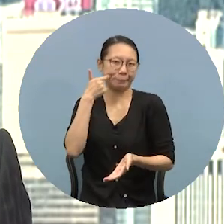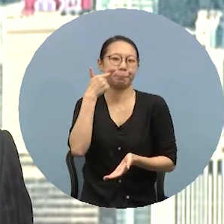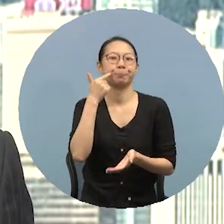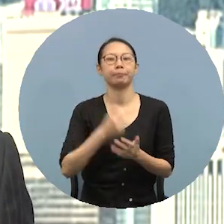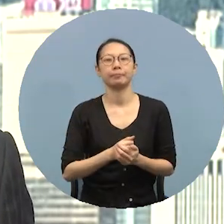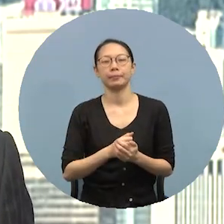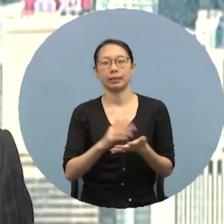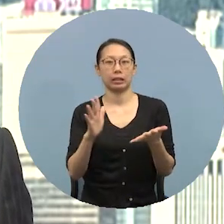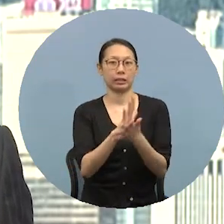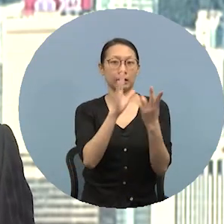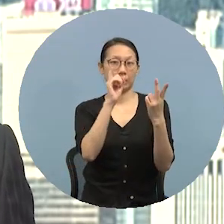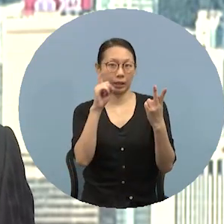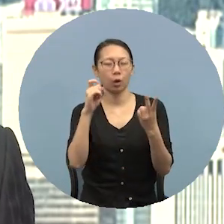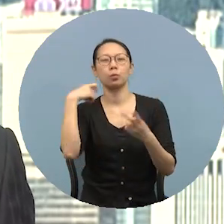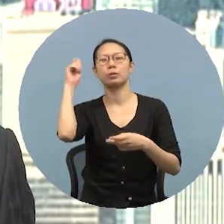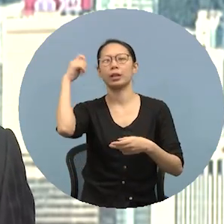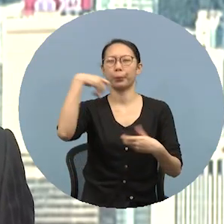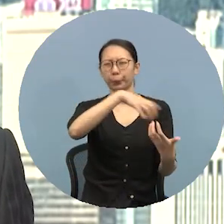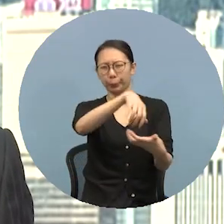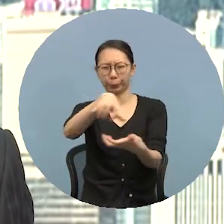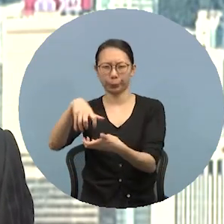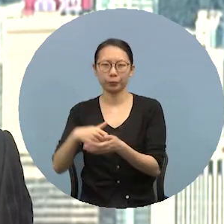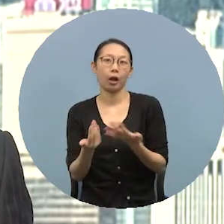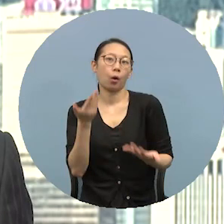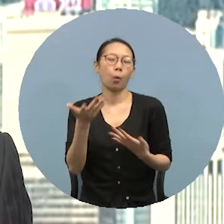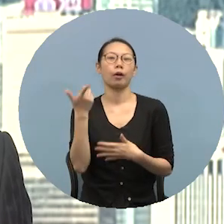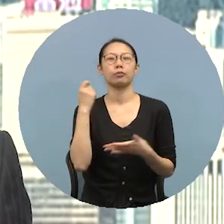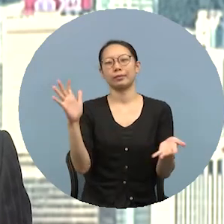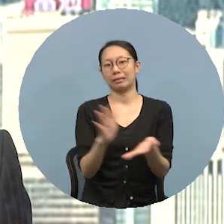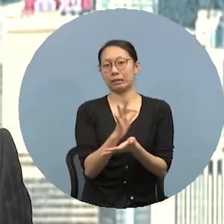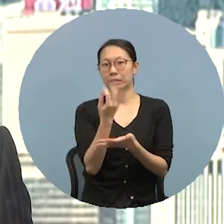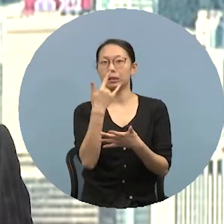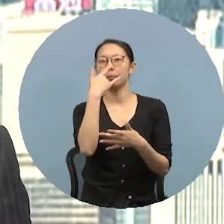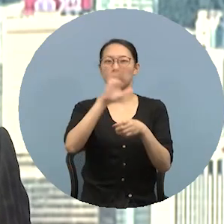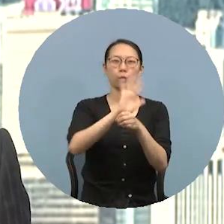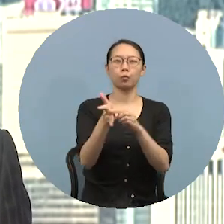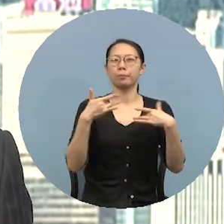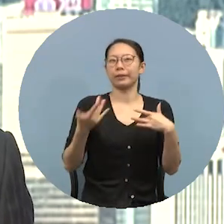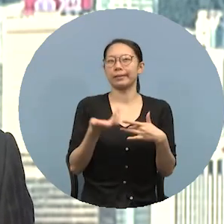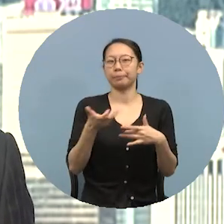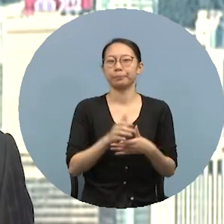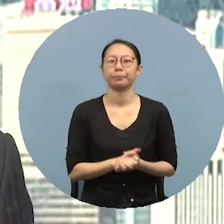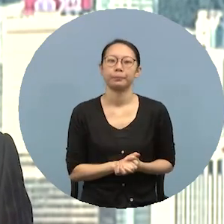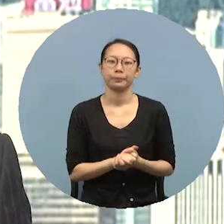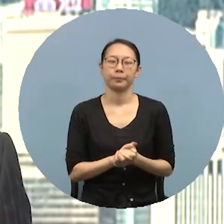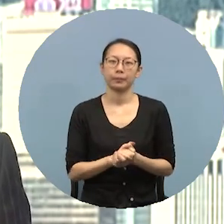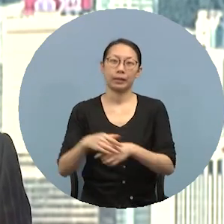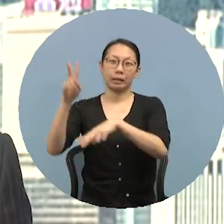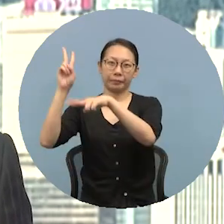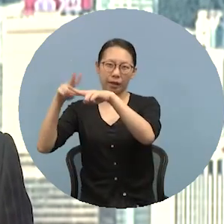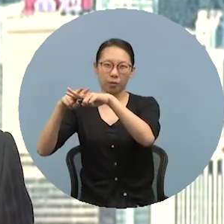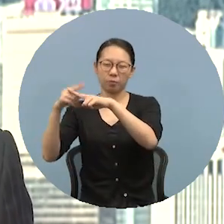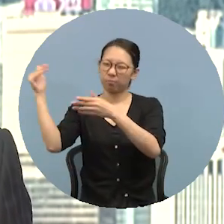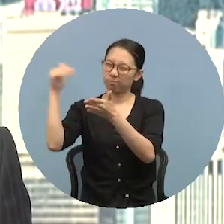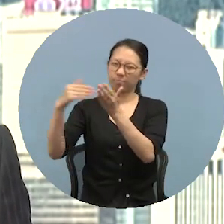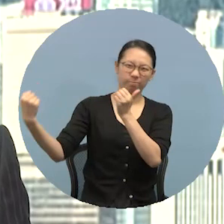的社會動盪，又或者是過去三年的新冠疫情，國家始終是香港最堅強的後